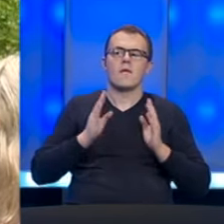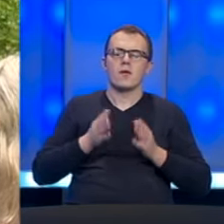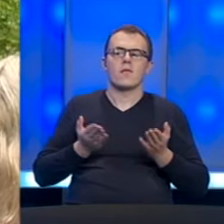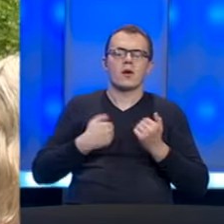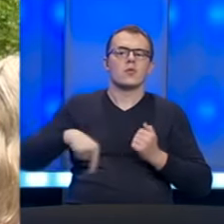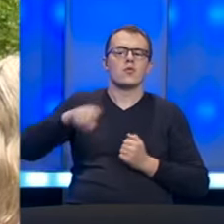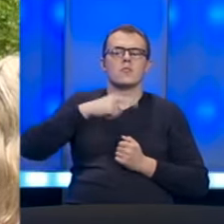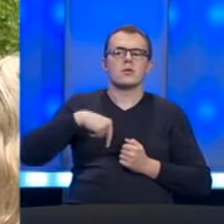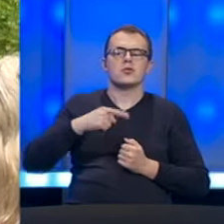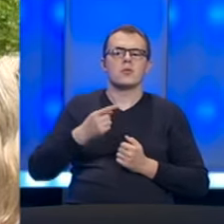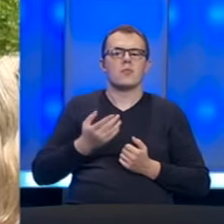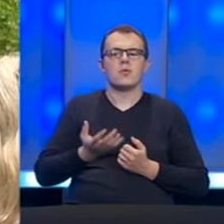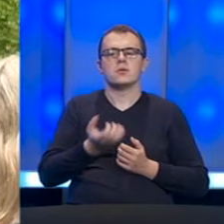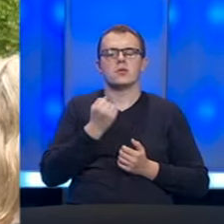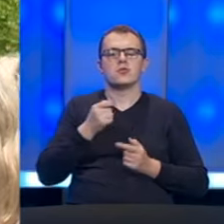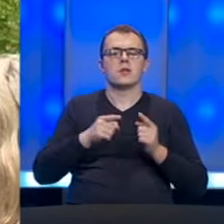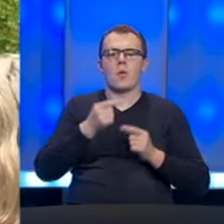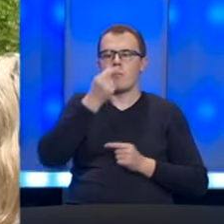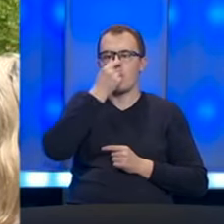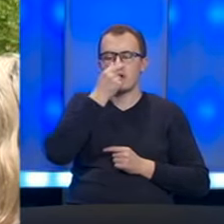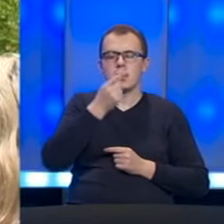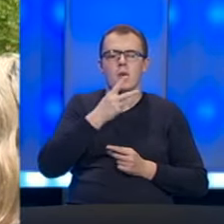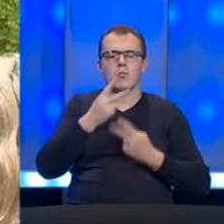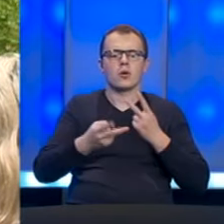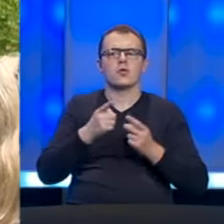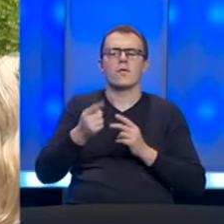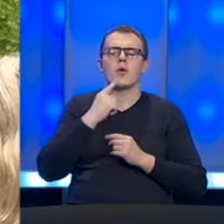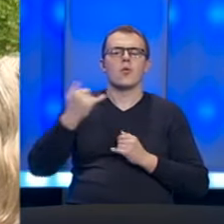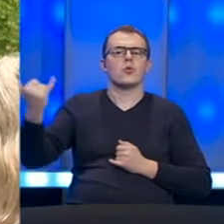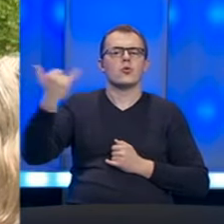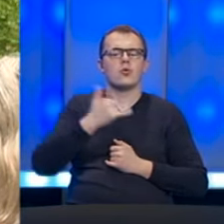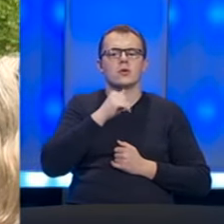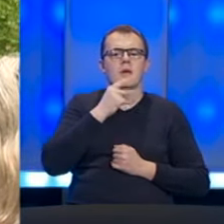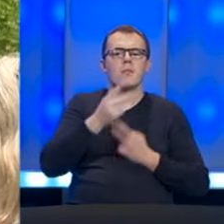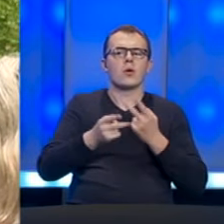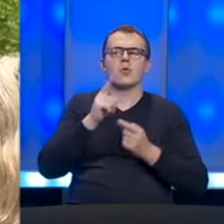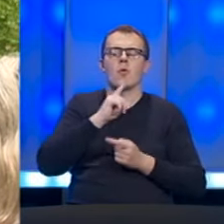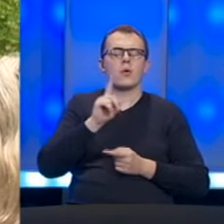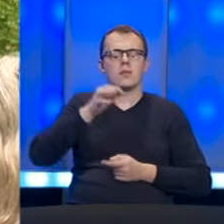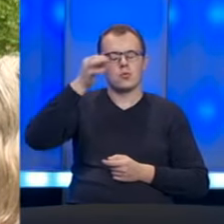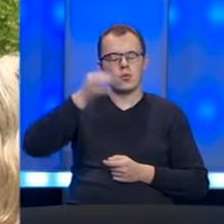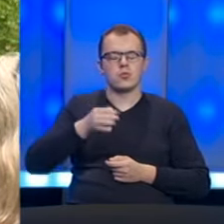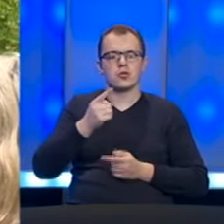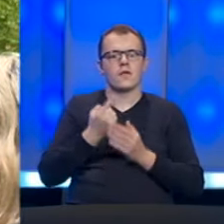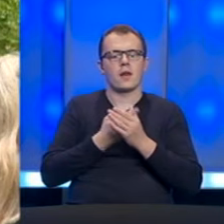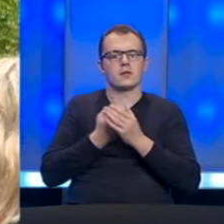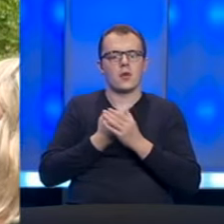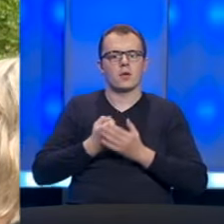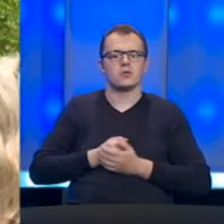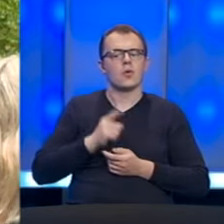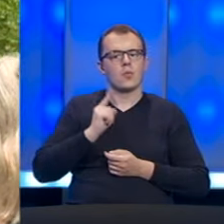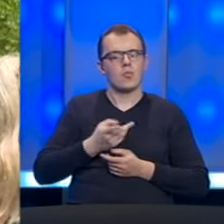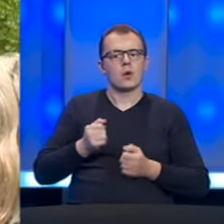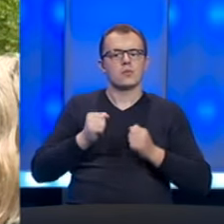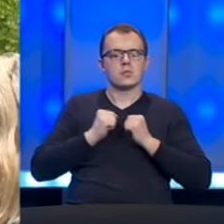ćemo kao štab zauzeti neki kurs u ponedjeljak u pogledu ovih koji dolazi i u pogledu onih koji ne budu poštivali izolaciju. Moramo